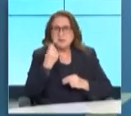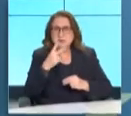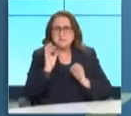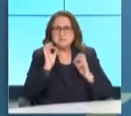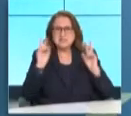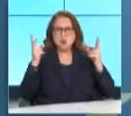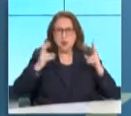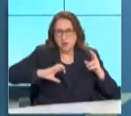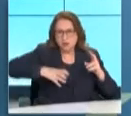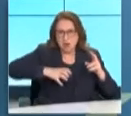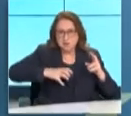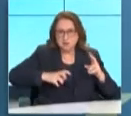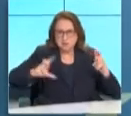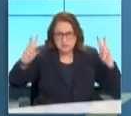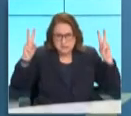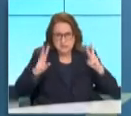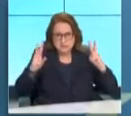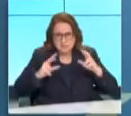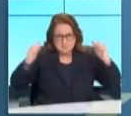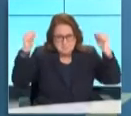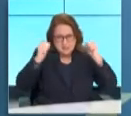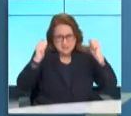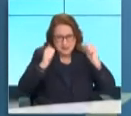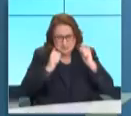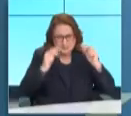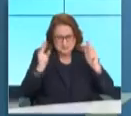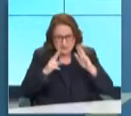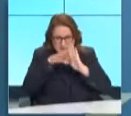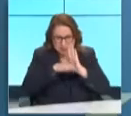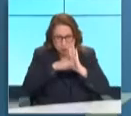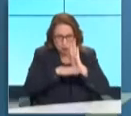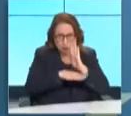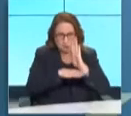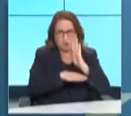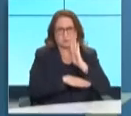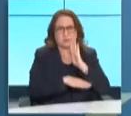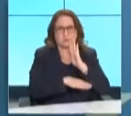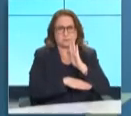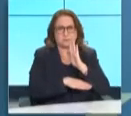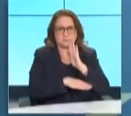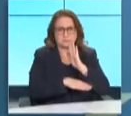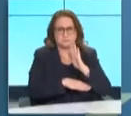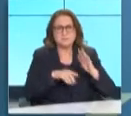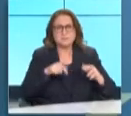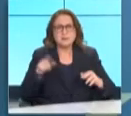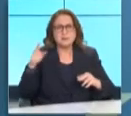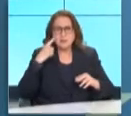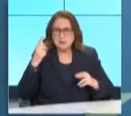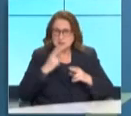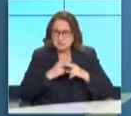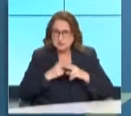καλύτερη κατανόηση στο Ευρωπαϊκό Συμβούλιο αλλά και στην Ευρωπαϊκή Επιτροπή για το πώς δουλεύει η χονδρεμπορική αγορά